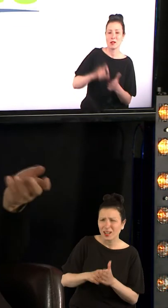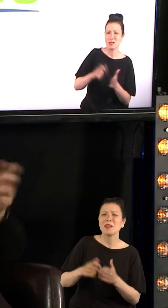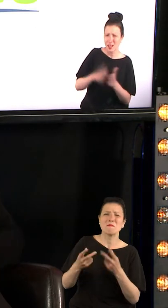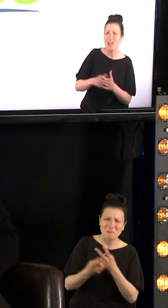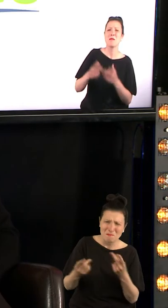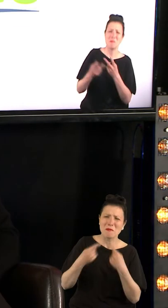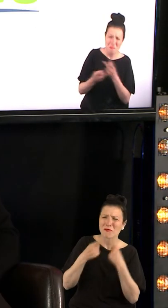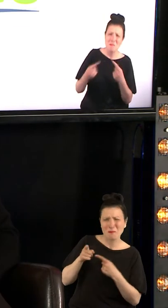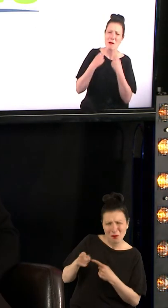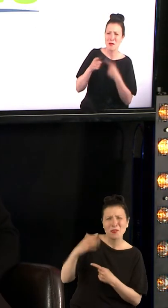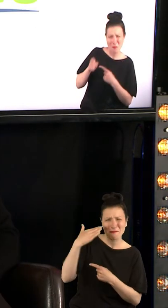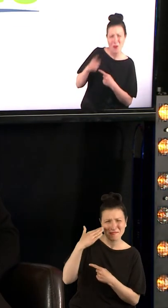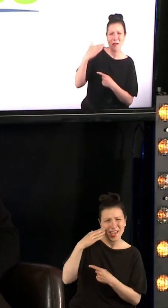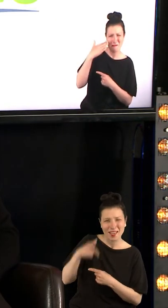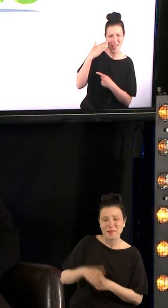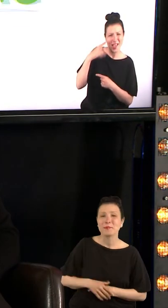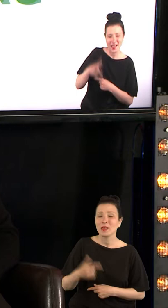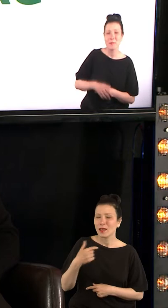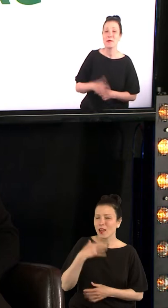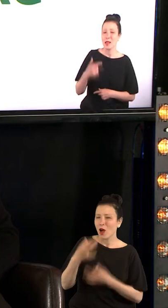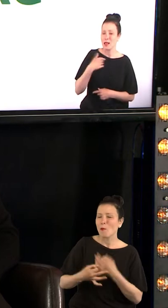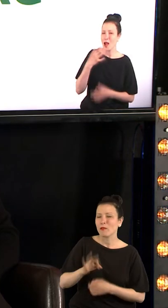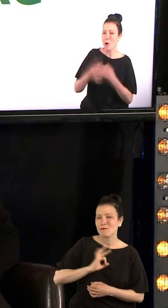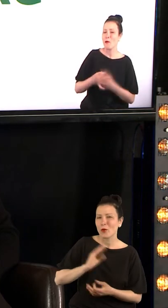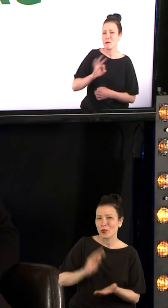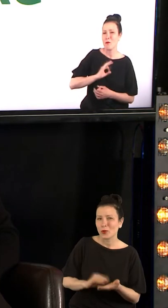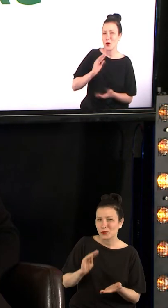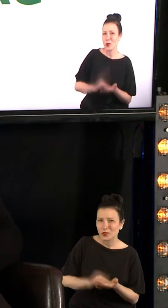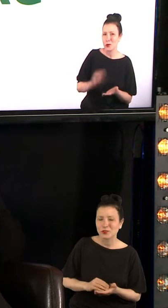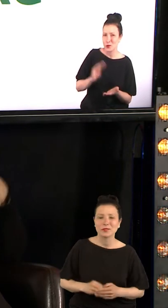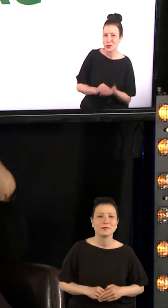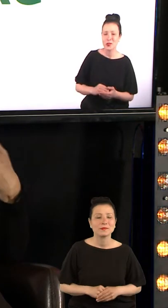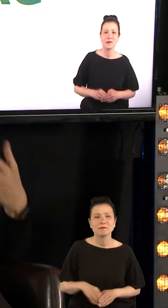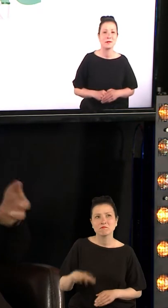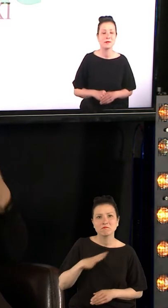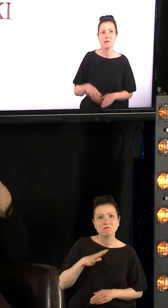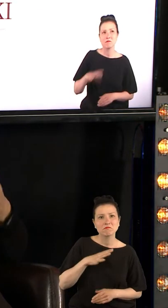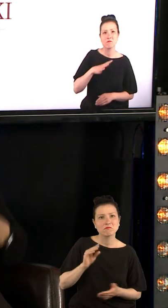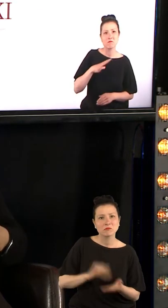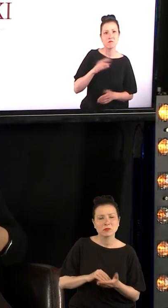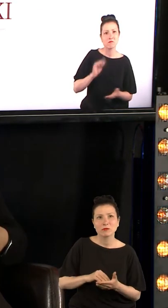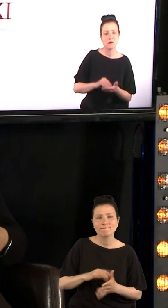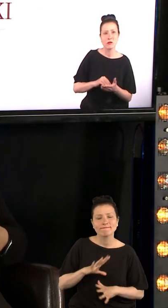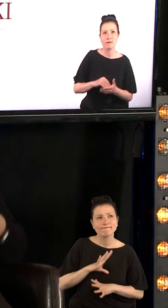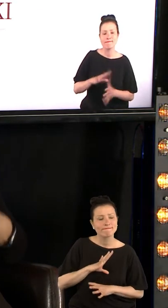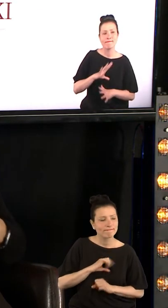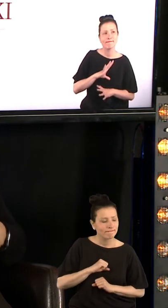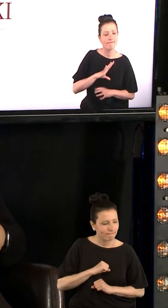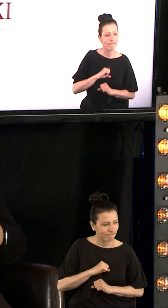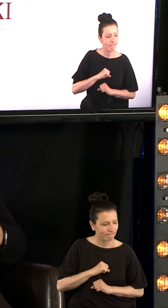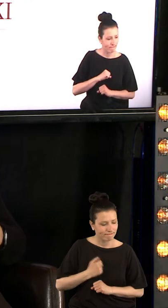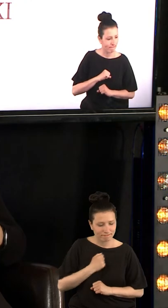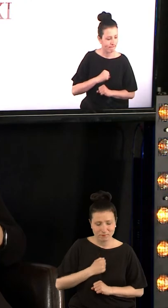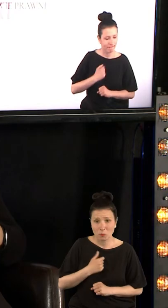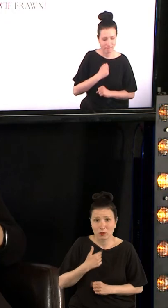więc podzielę się swoim doświadczeniem. To było doświadczenie dojmujące, bo ja nie wiedziałam,